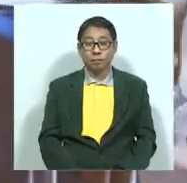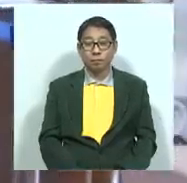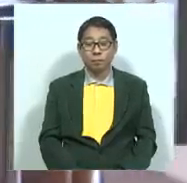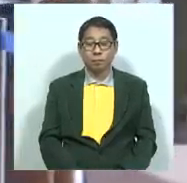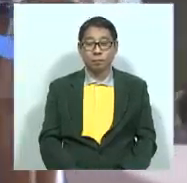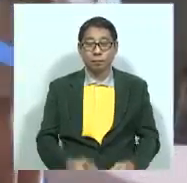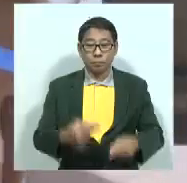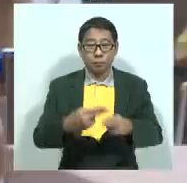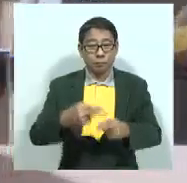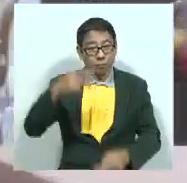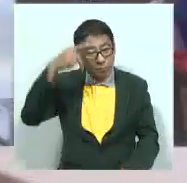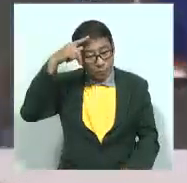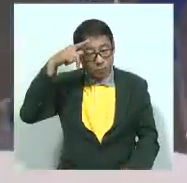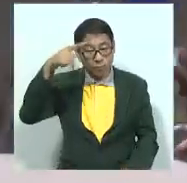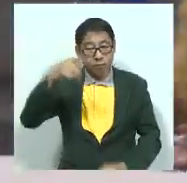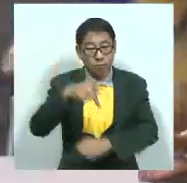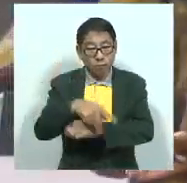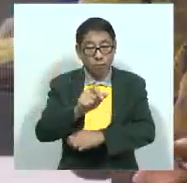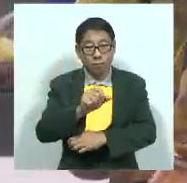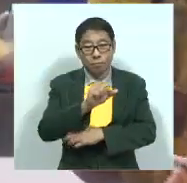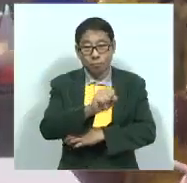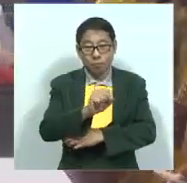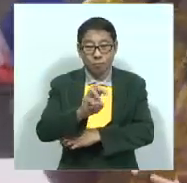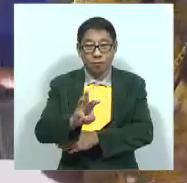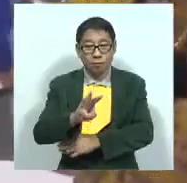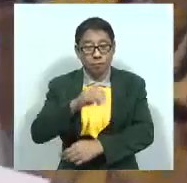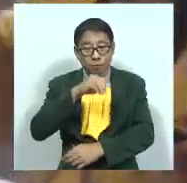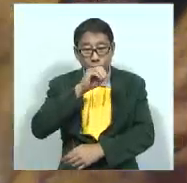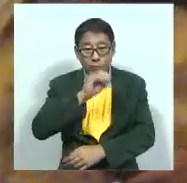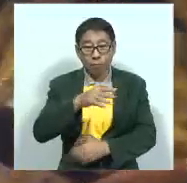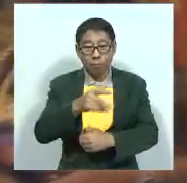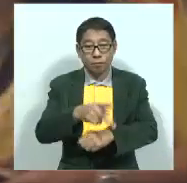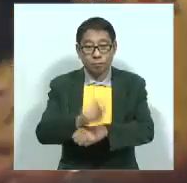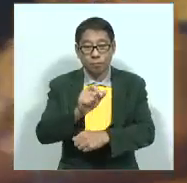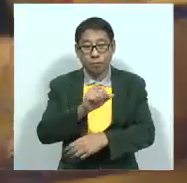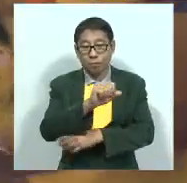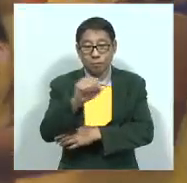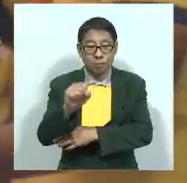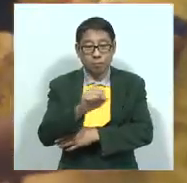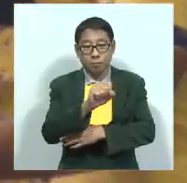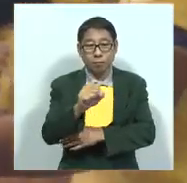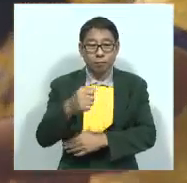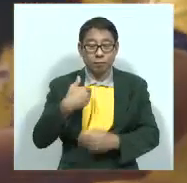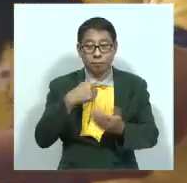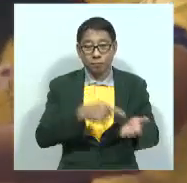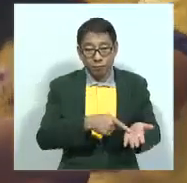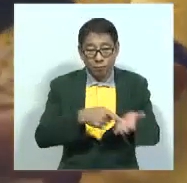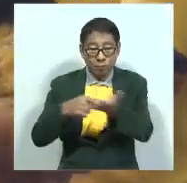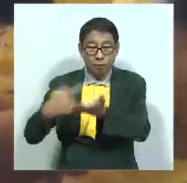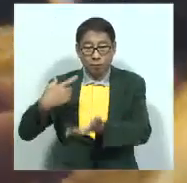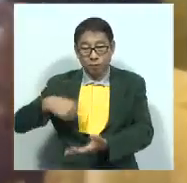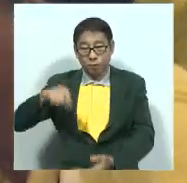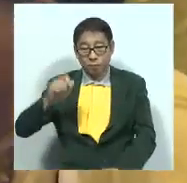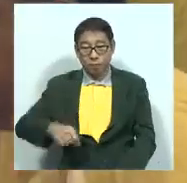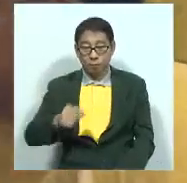ทางด้านนายพรเพชรวิชิตชลชัยประธานวุฒิสภาได้กล่าวนะคะว่าการที่ประธานสภาผู้แทนราษฎรส่งเรื่องให้ศาลรัฐ